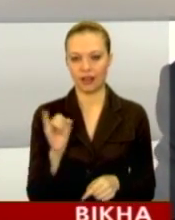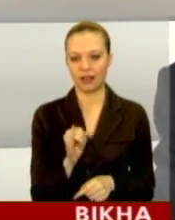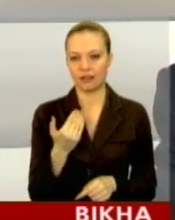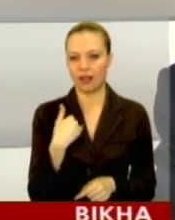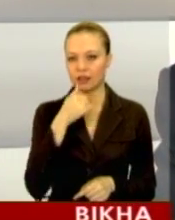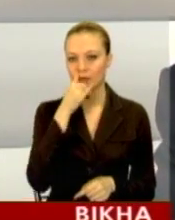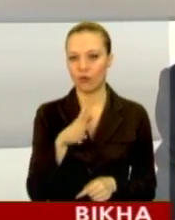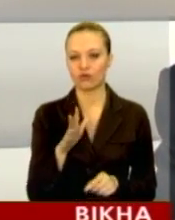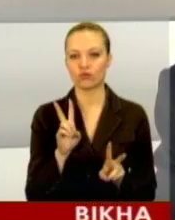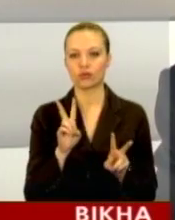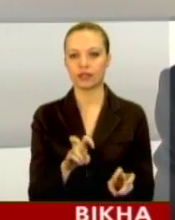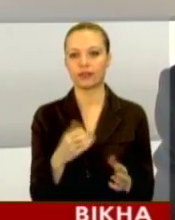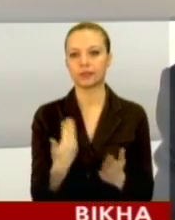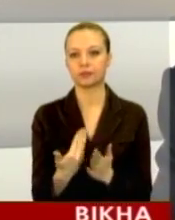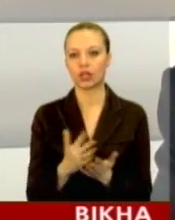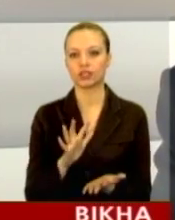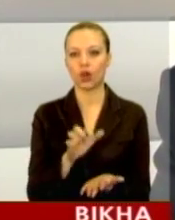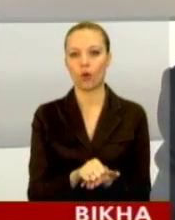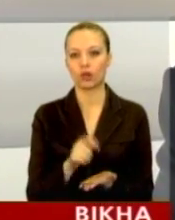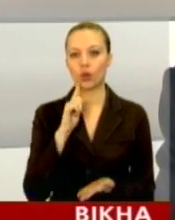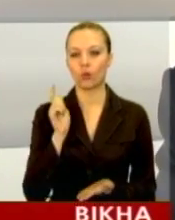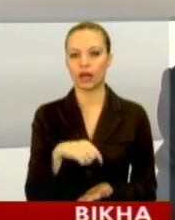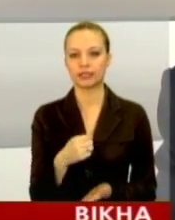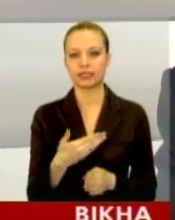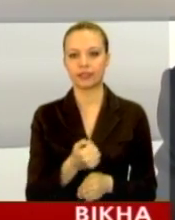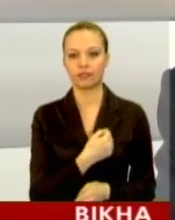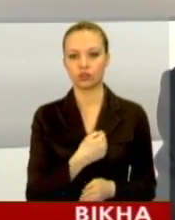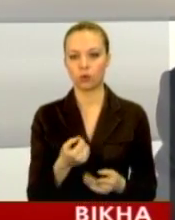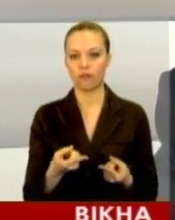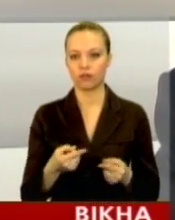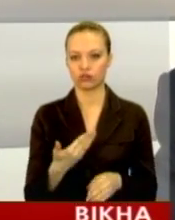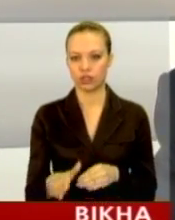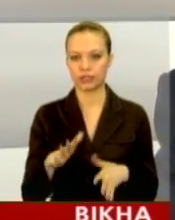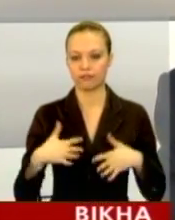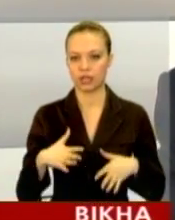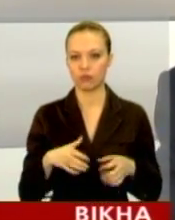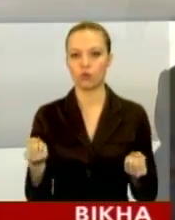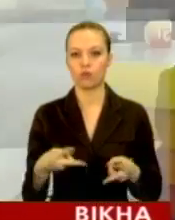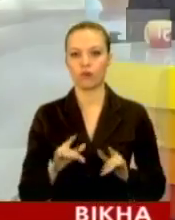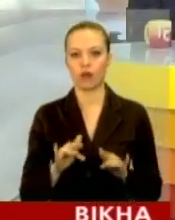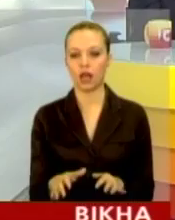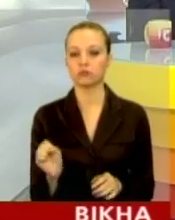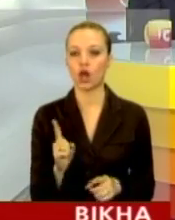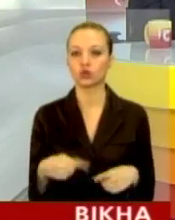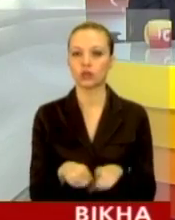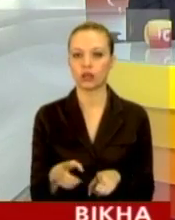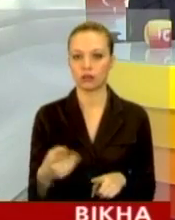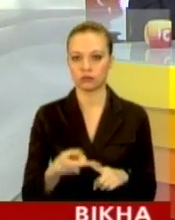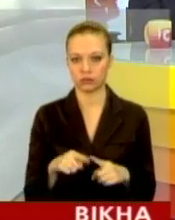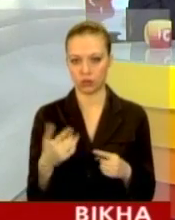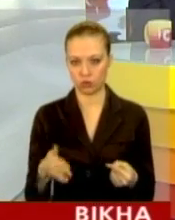не можу назвати, скажімо, захоплення українських військових частин Криму провокацією. А що це по-вашому? Це вже